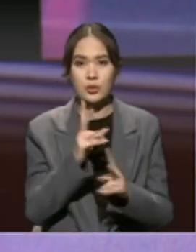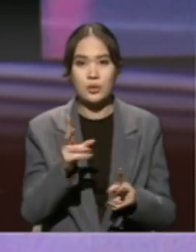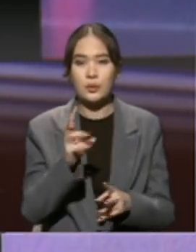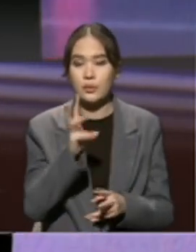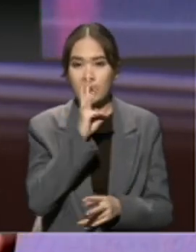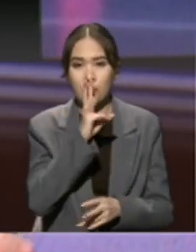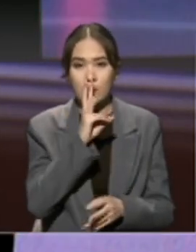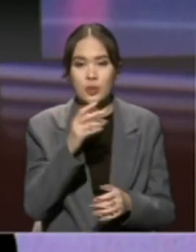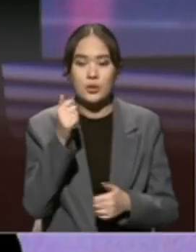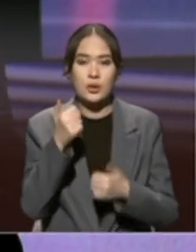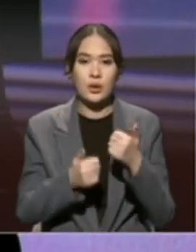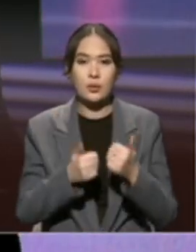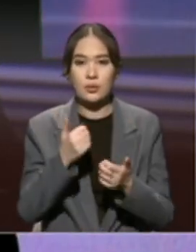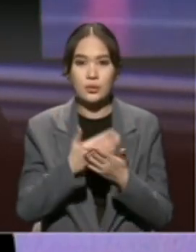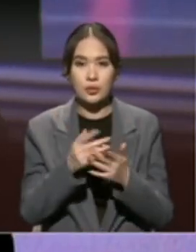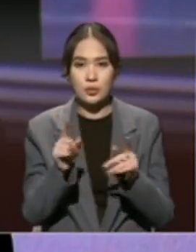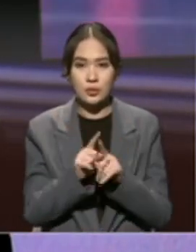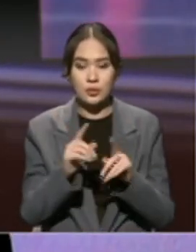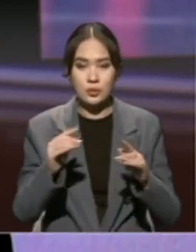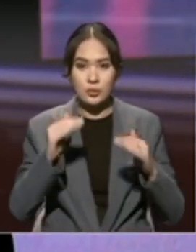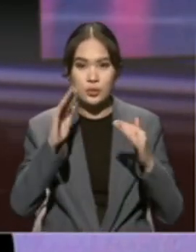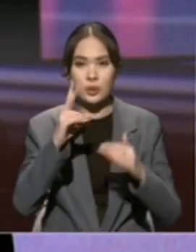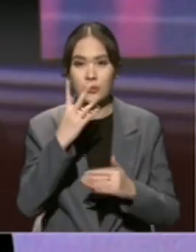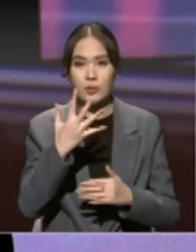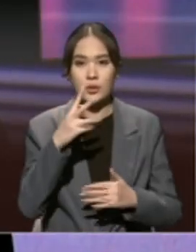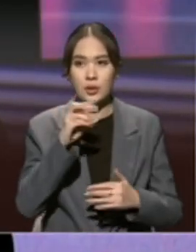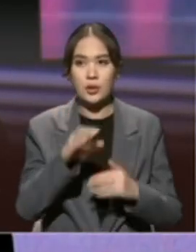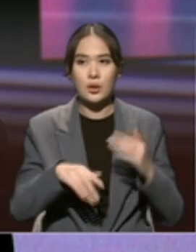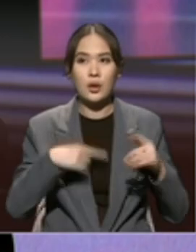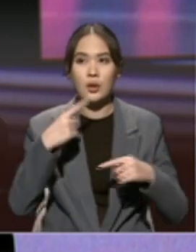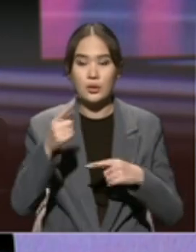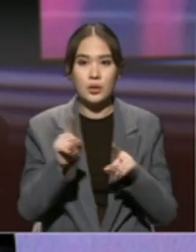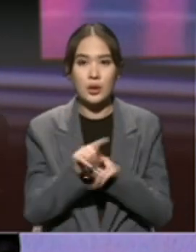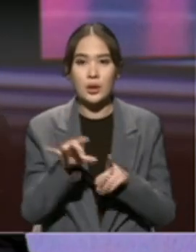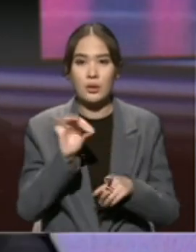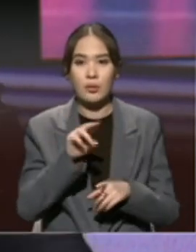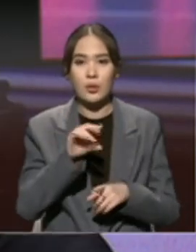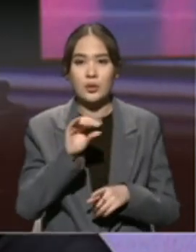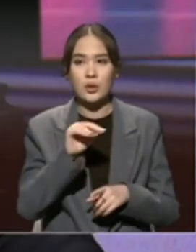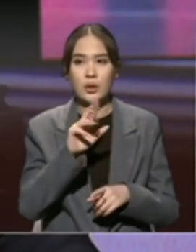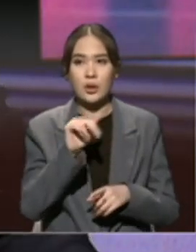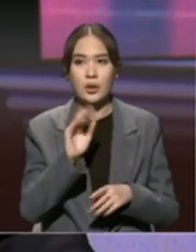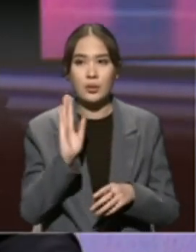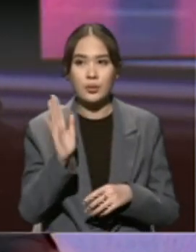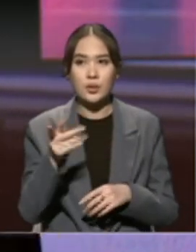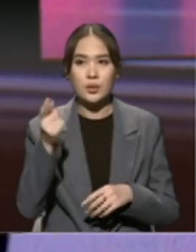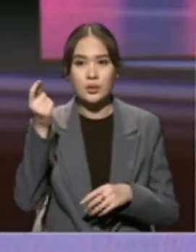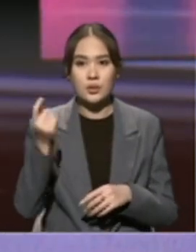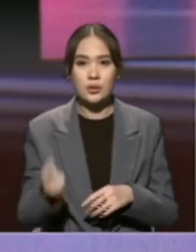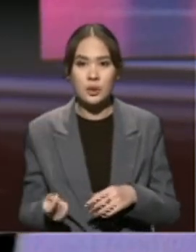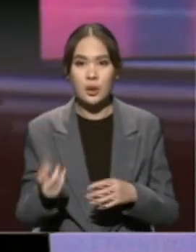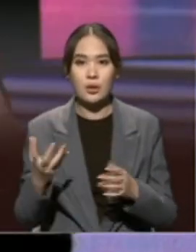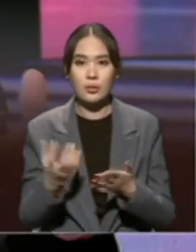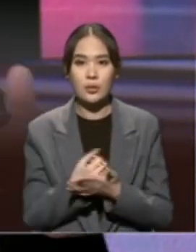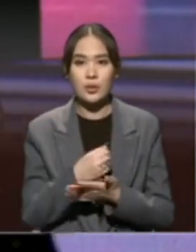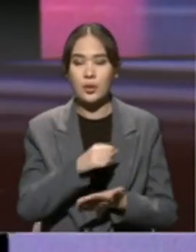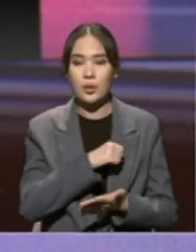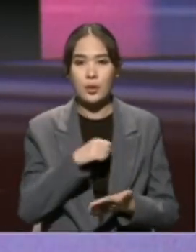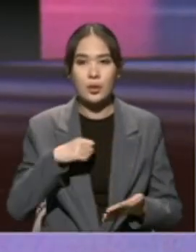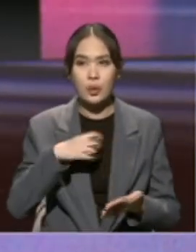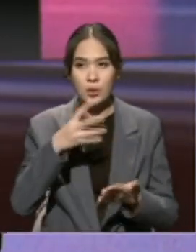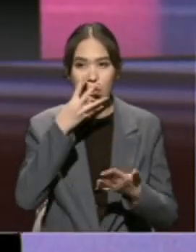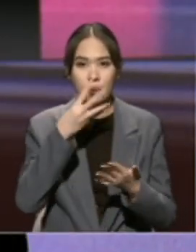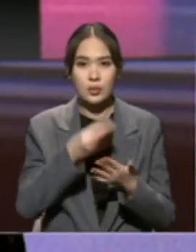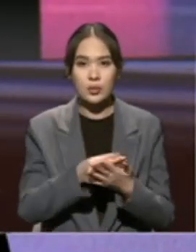жоқ. Салыстырмалы түрде бұл да өседі. 25 жылдан кейінде сіз айналып келгенде ипотека төлейтініңіз арзанырақ болып қалады. Оның енді өзіндік жаңағындай